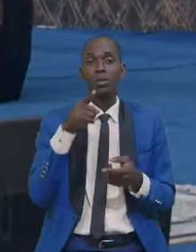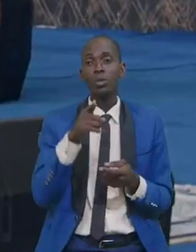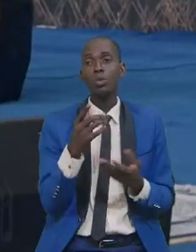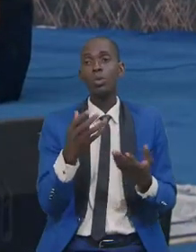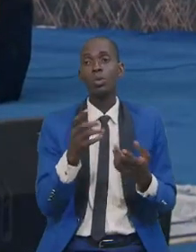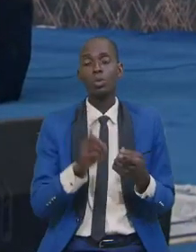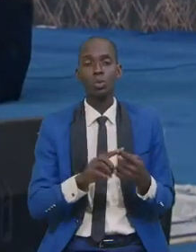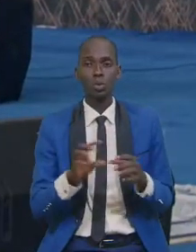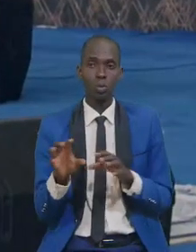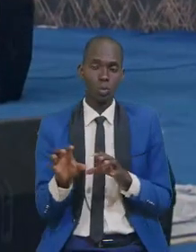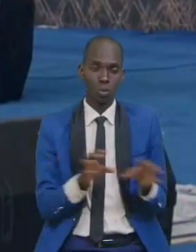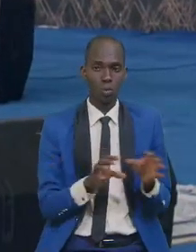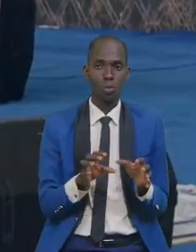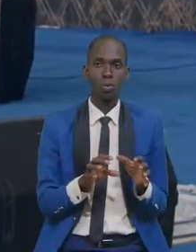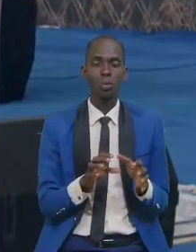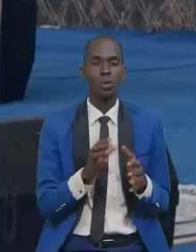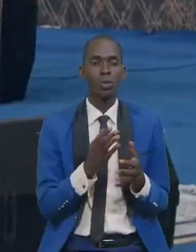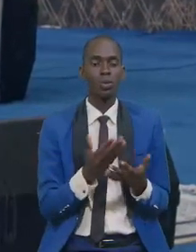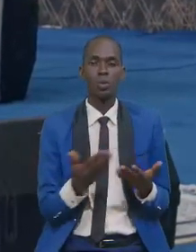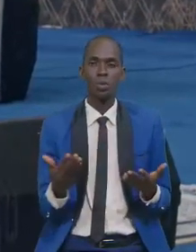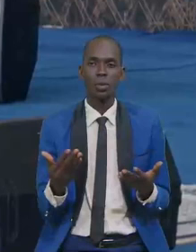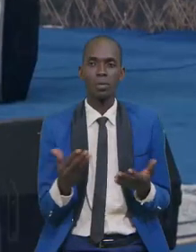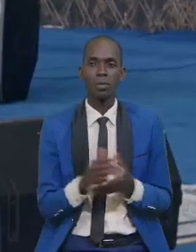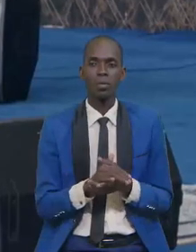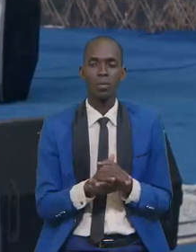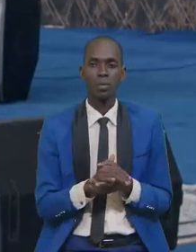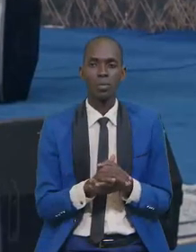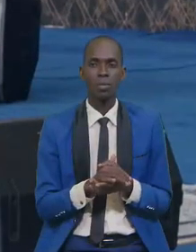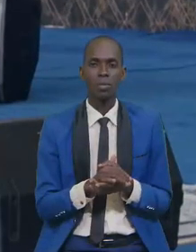Tu voulais boire de l'eau fraîche